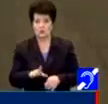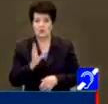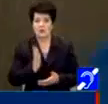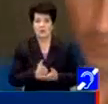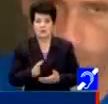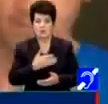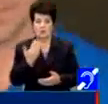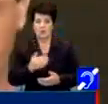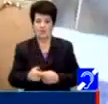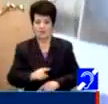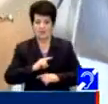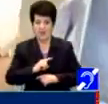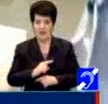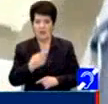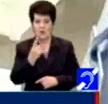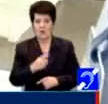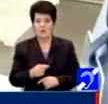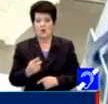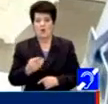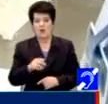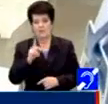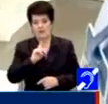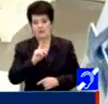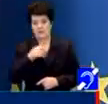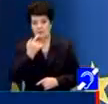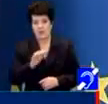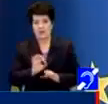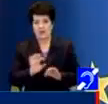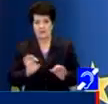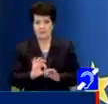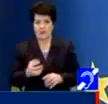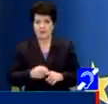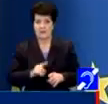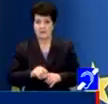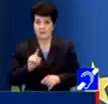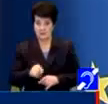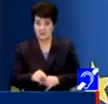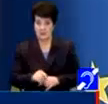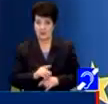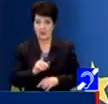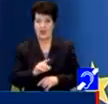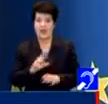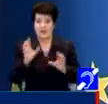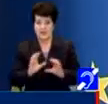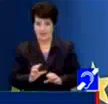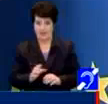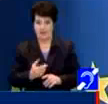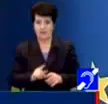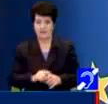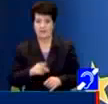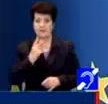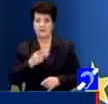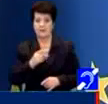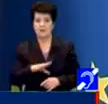un rezultat final, ci doar unul preliminar, explică responsabilii. Acea expertiză medico-legală au demonstrat că în proba